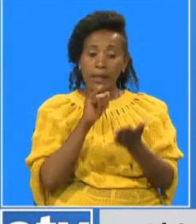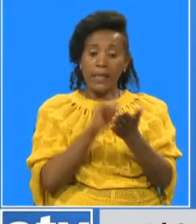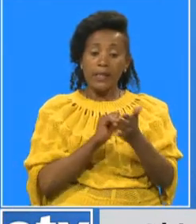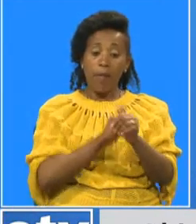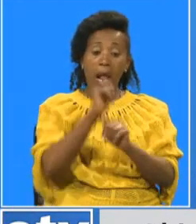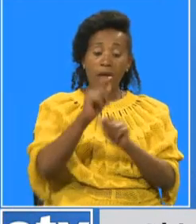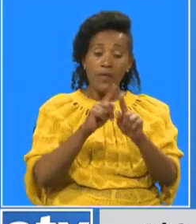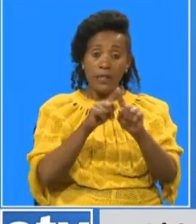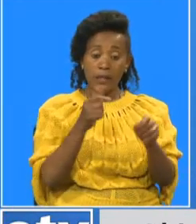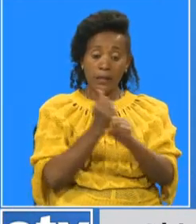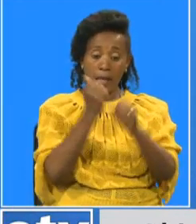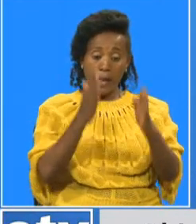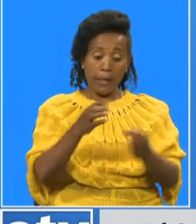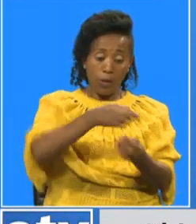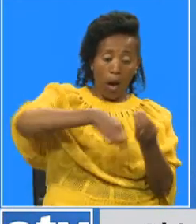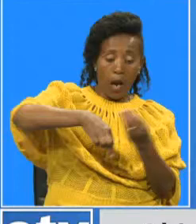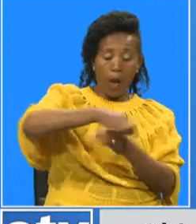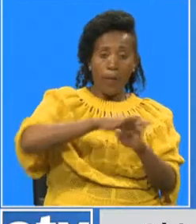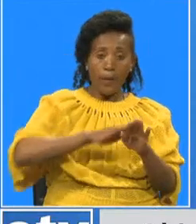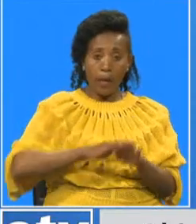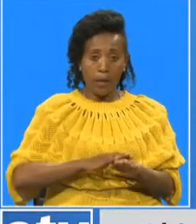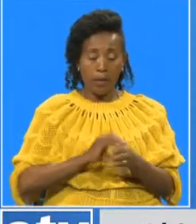ከዚህ ባለፈ ግን ሰራተኛው አካባቢ ላይ